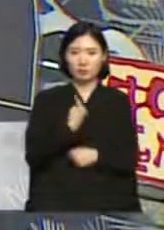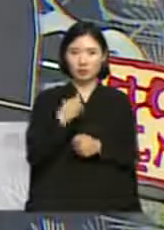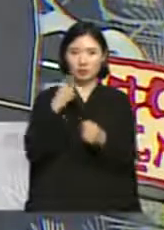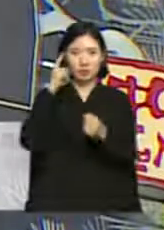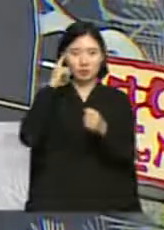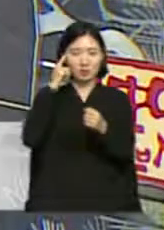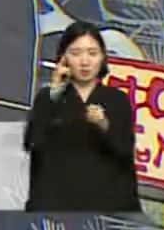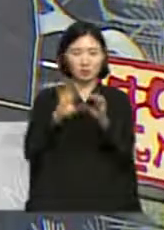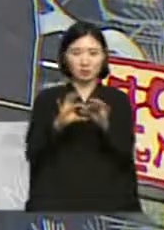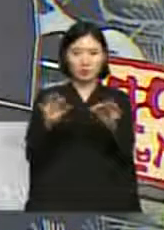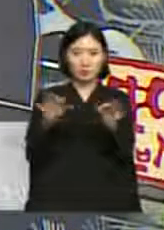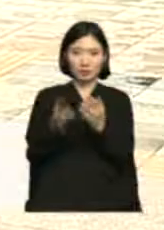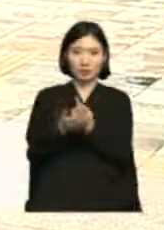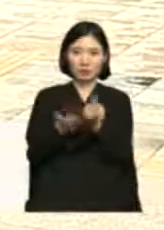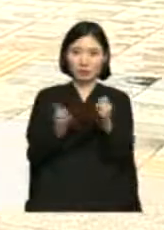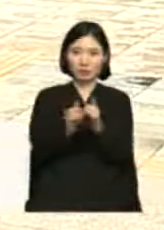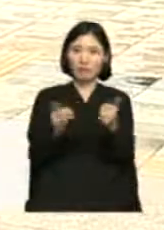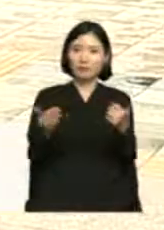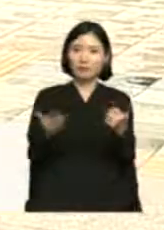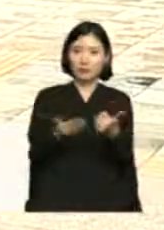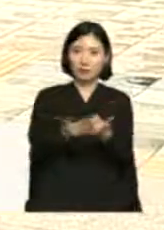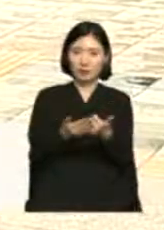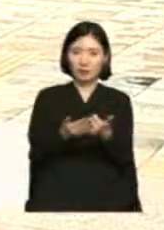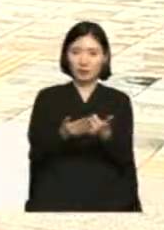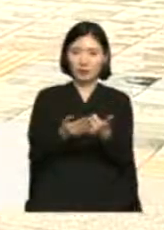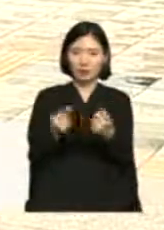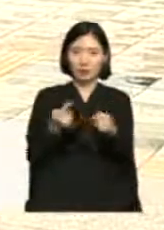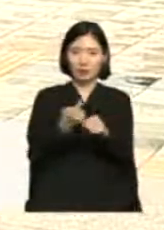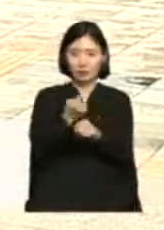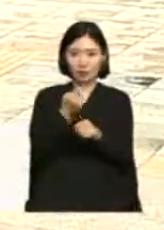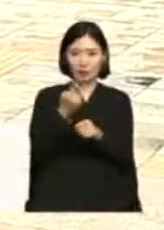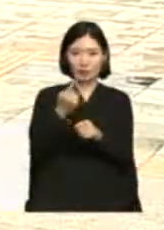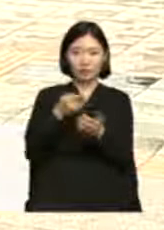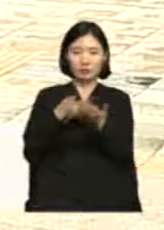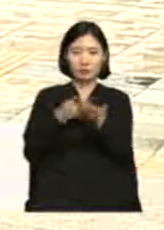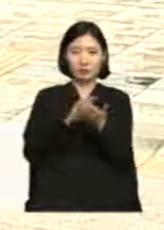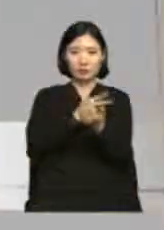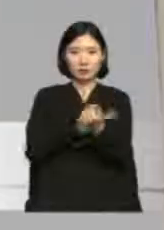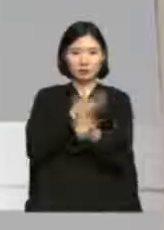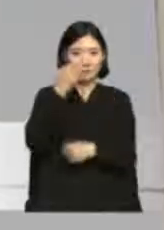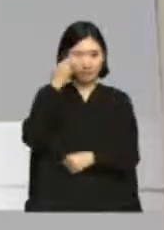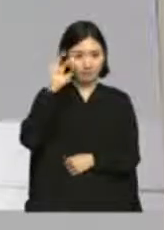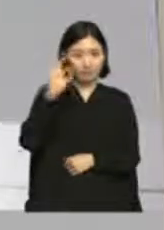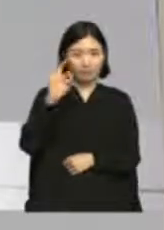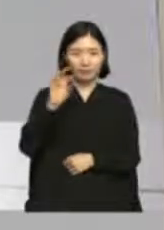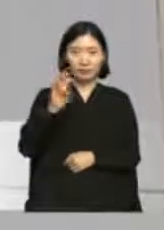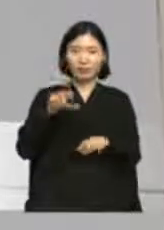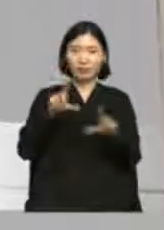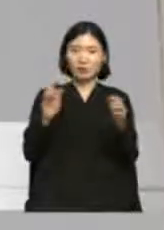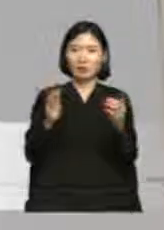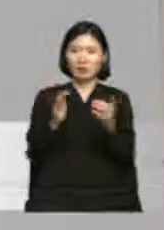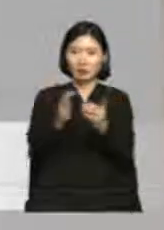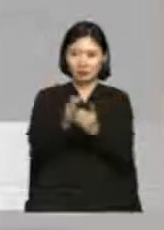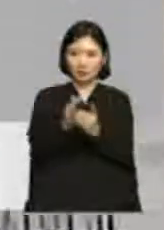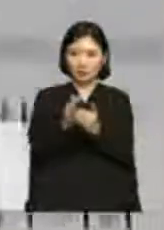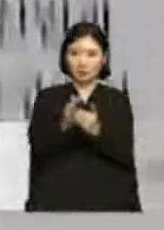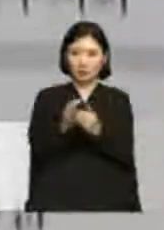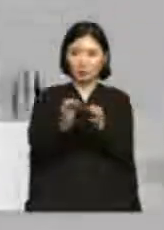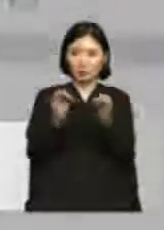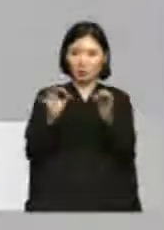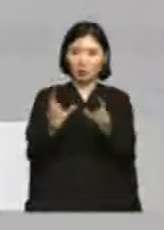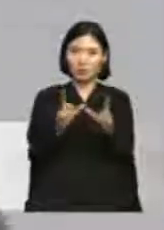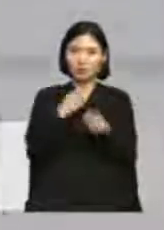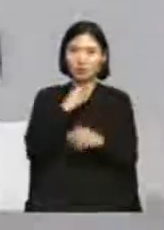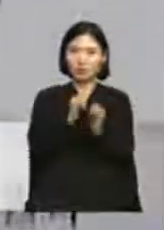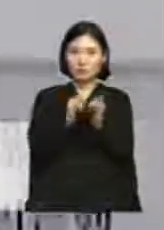무관하게 잠시 떠나있던 주민에게 도 예외적으로 신청 자격을 인정 합니다 중구는 오는 30일까지 토박이 신청을 받아